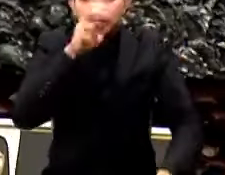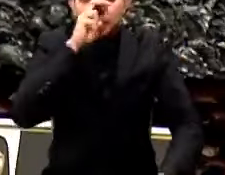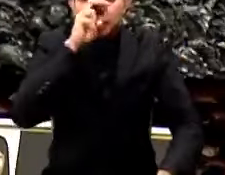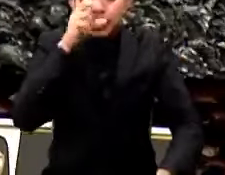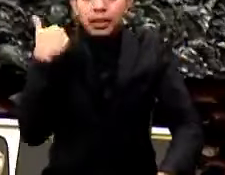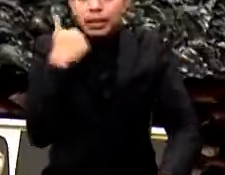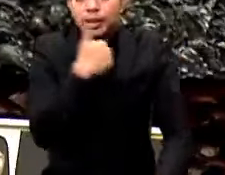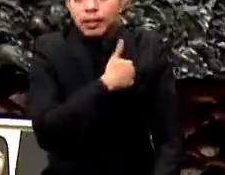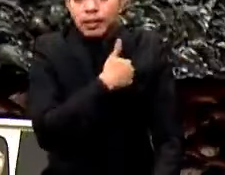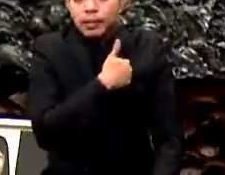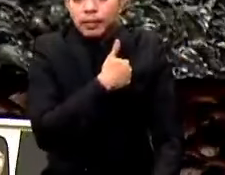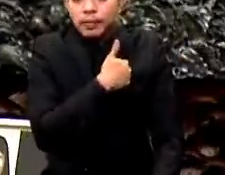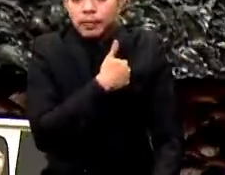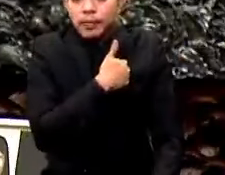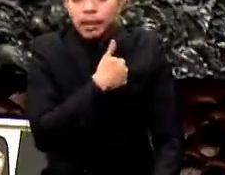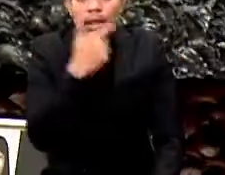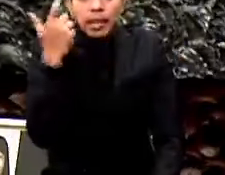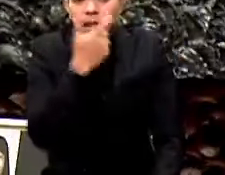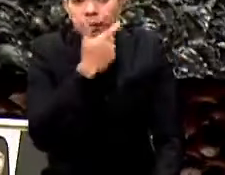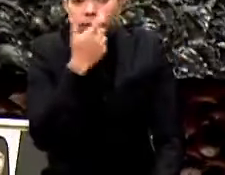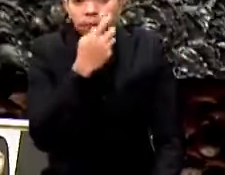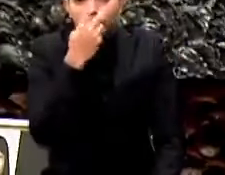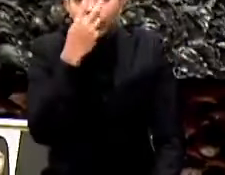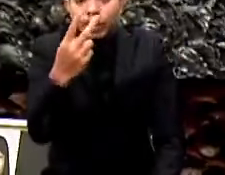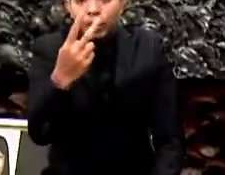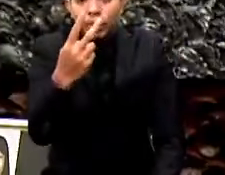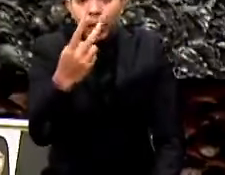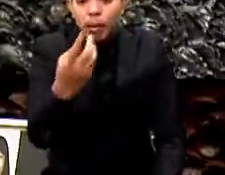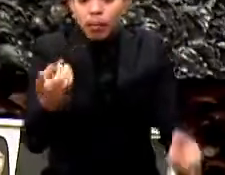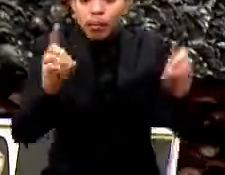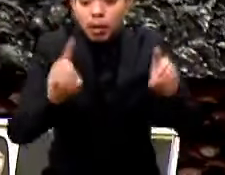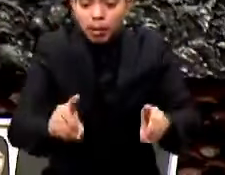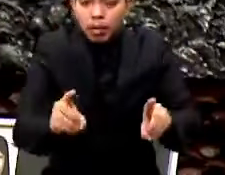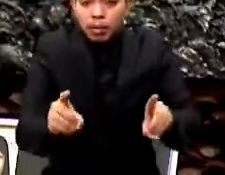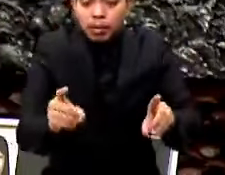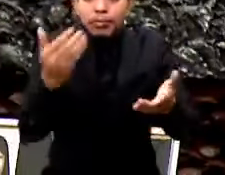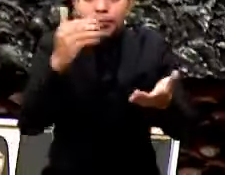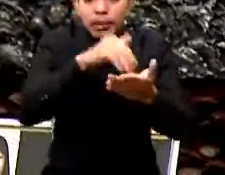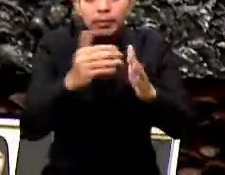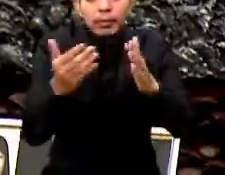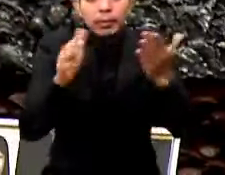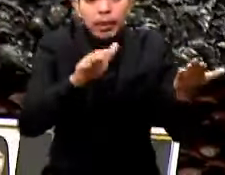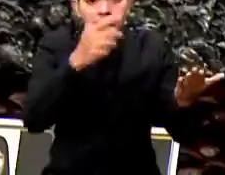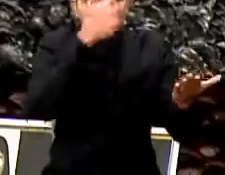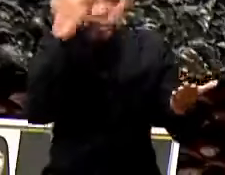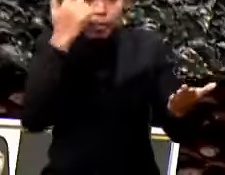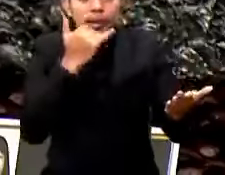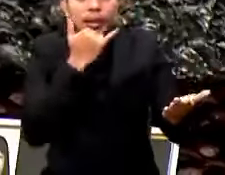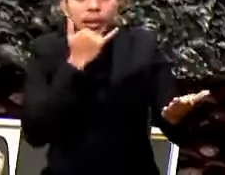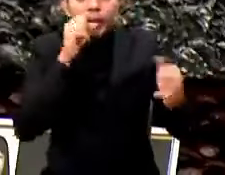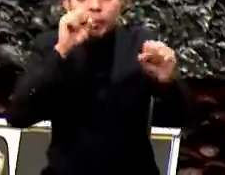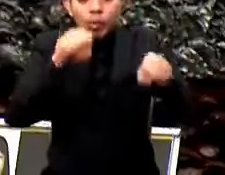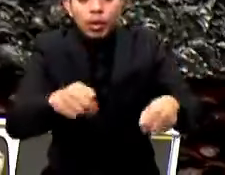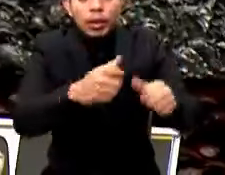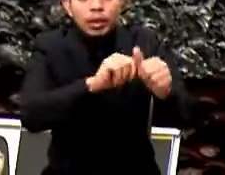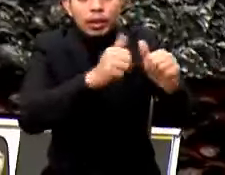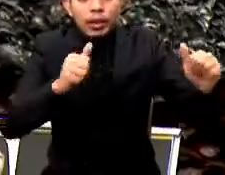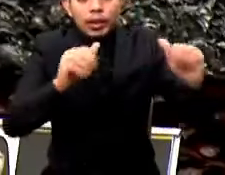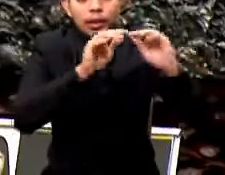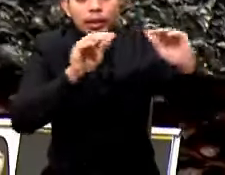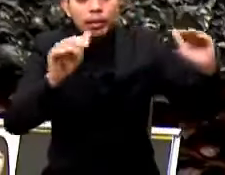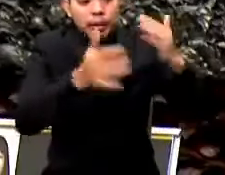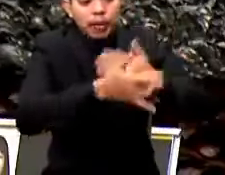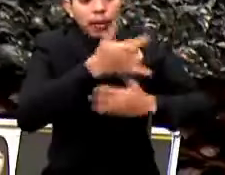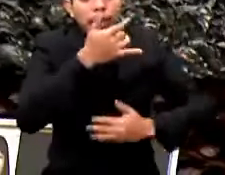kita tidak mahu lihat perkara-perkara begini berulang kerana kesilapan yang boleh kita elakkan daripada peringkat awal